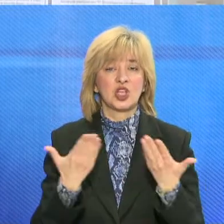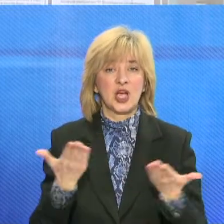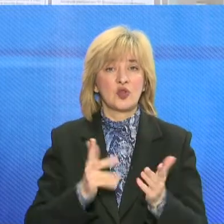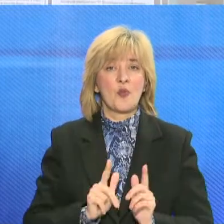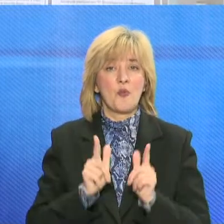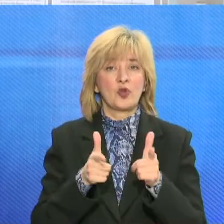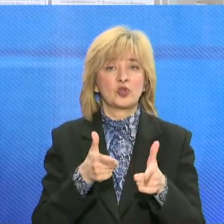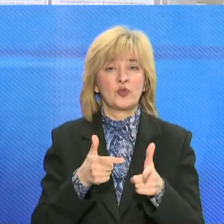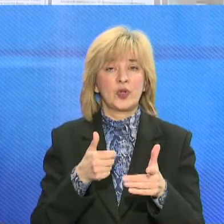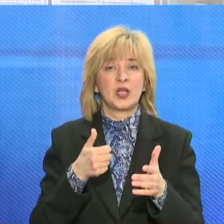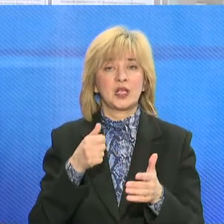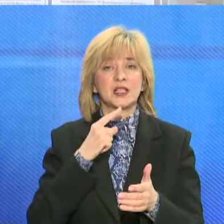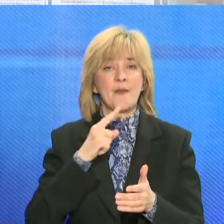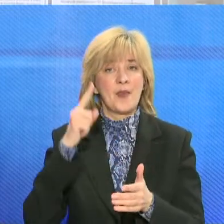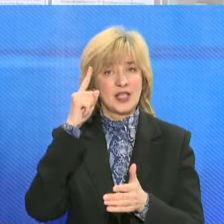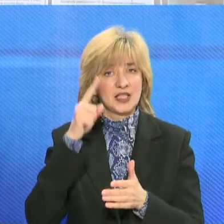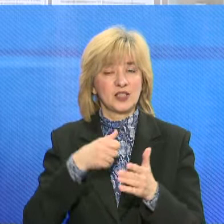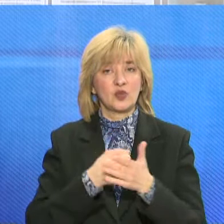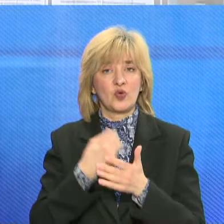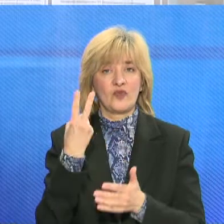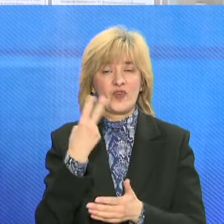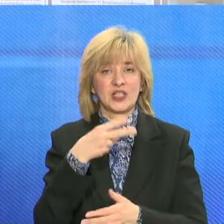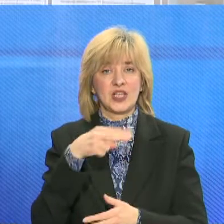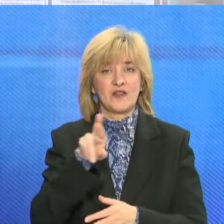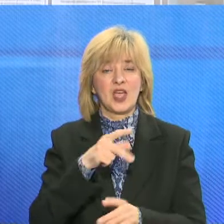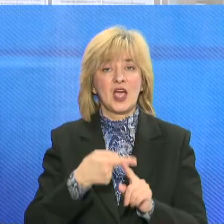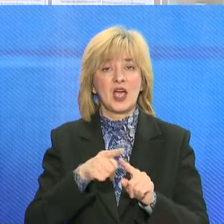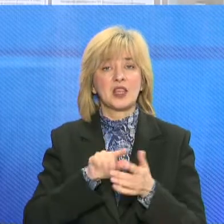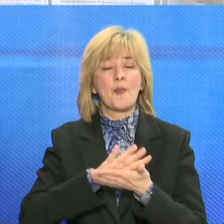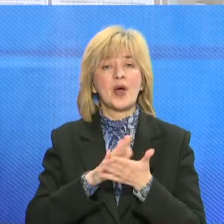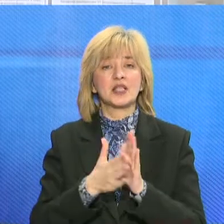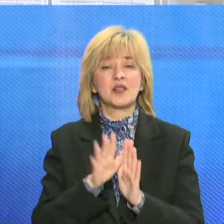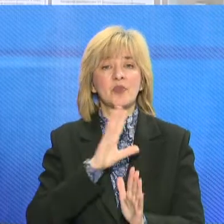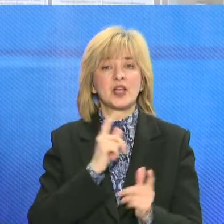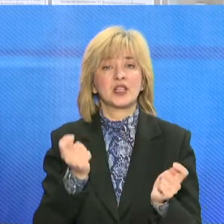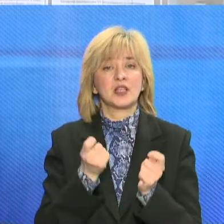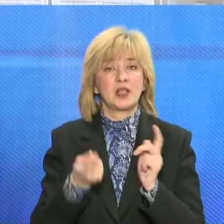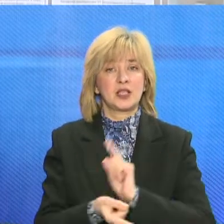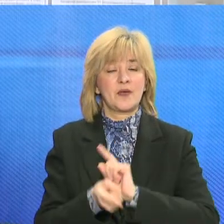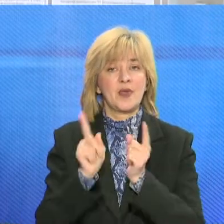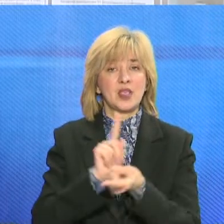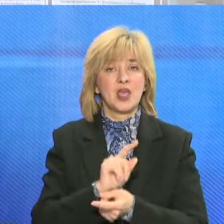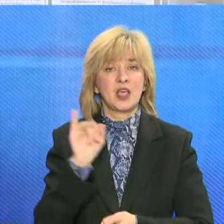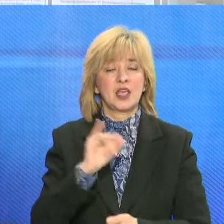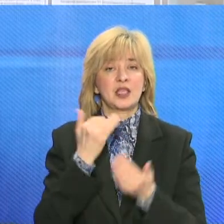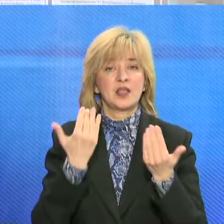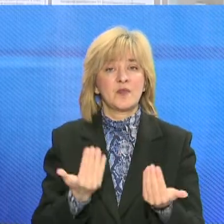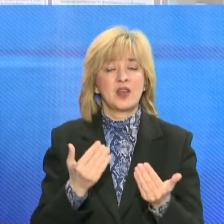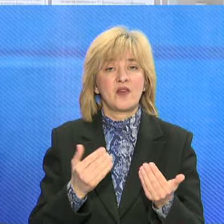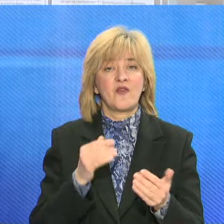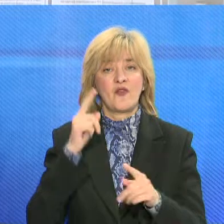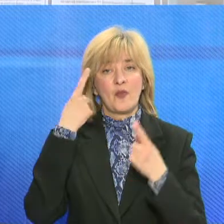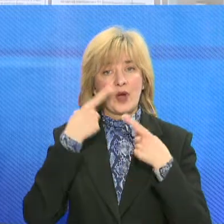эта позиция была несколько, скажем так, изменена. И теперь в проект Конституции вошла такая позиция,